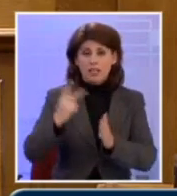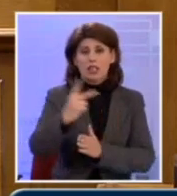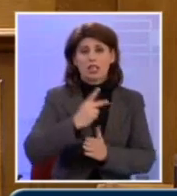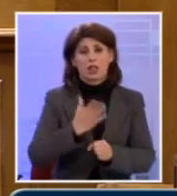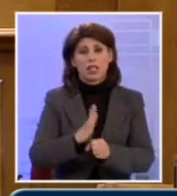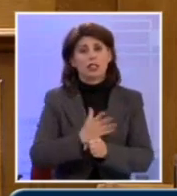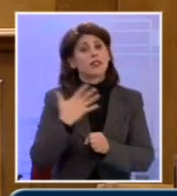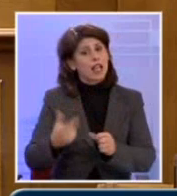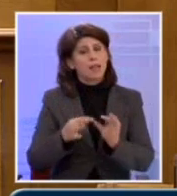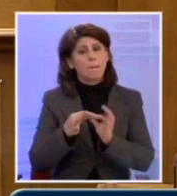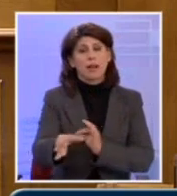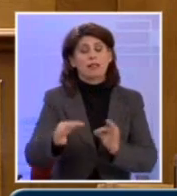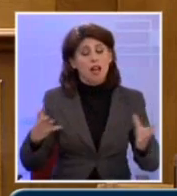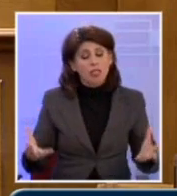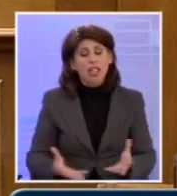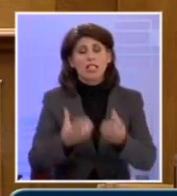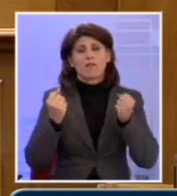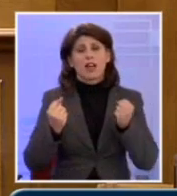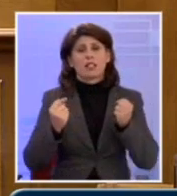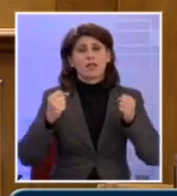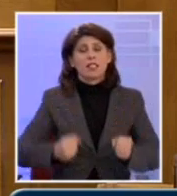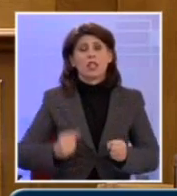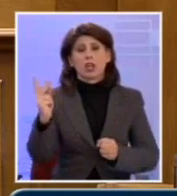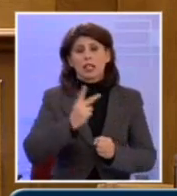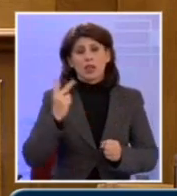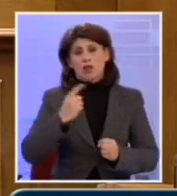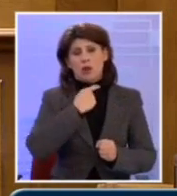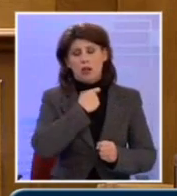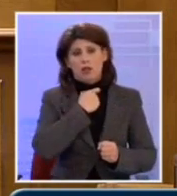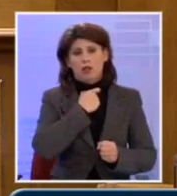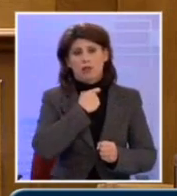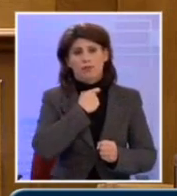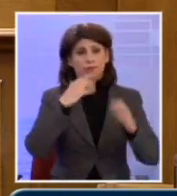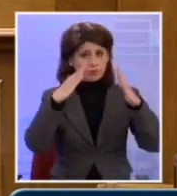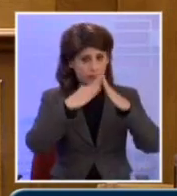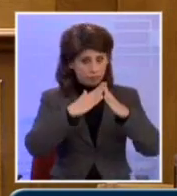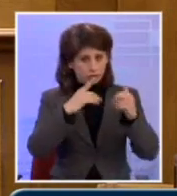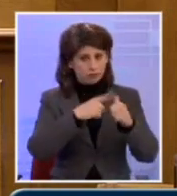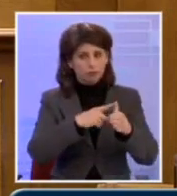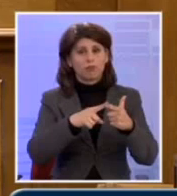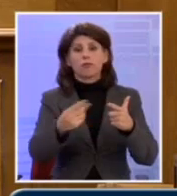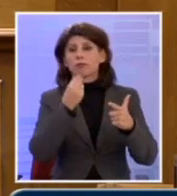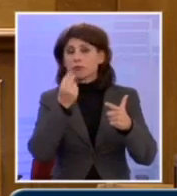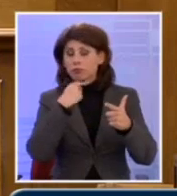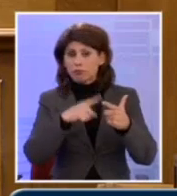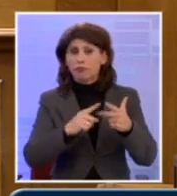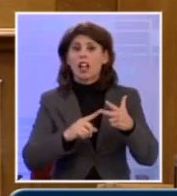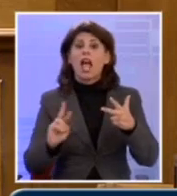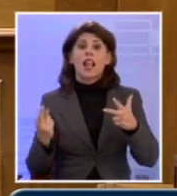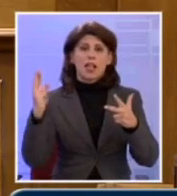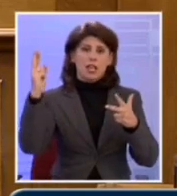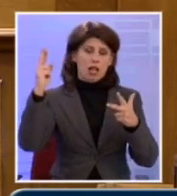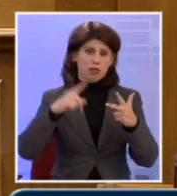να λάβει μέτρα για τη διασφάλιση βασικών κοινωνικών αναγκών. Στέγαση, σύντηση, ενέργεια.